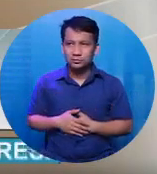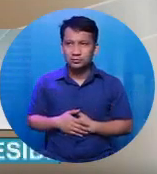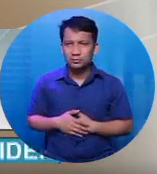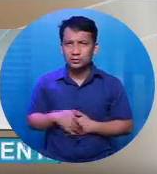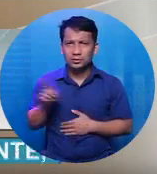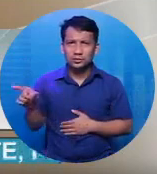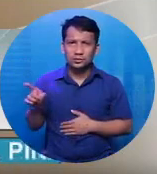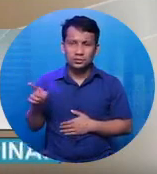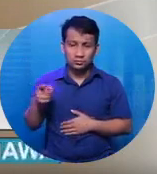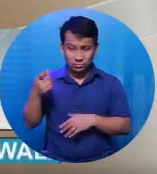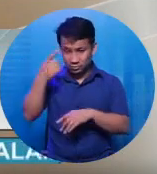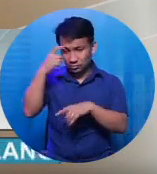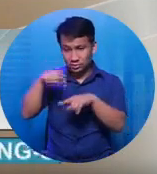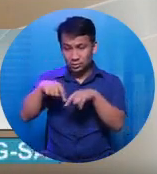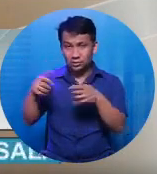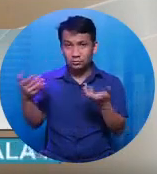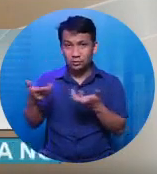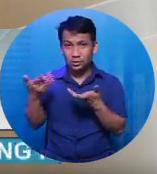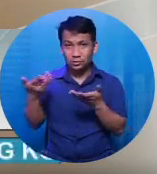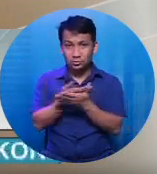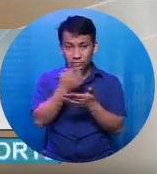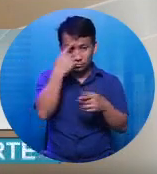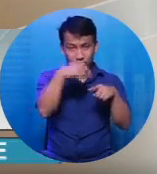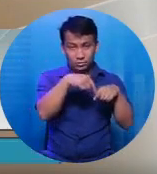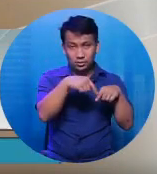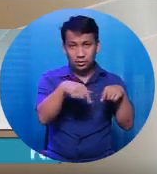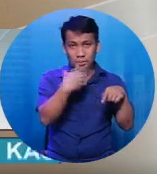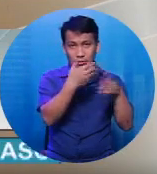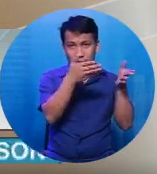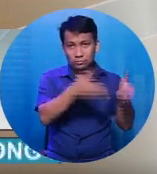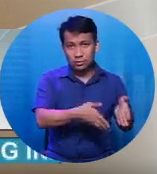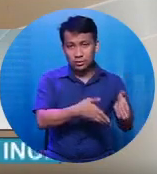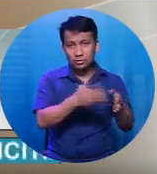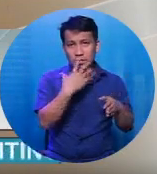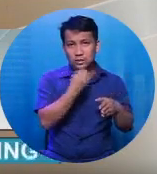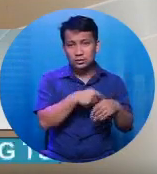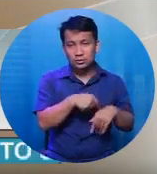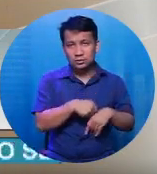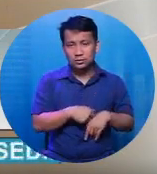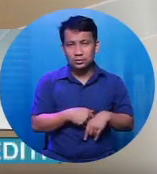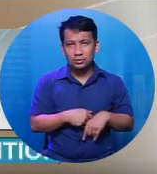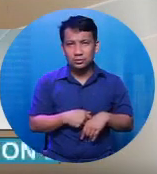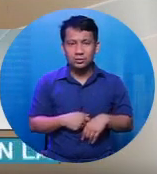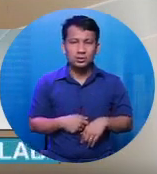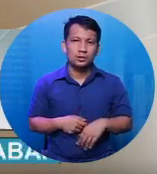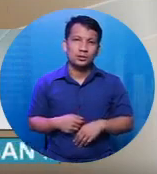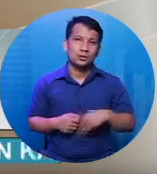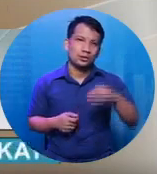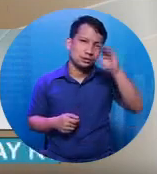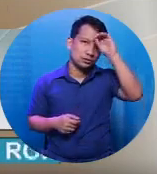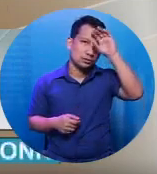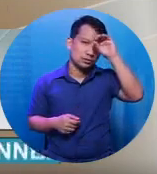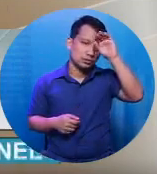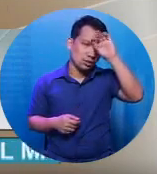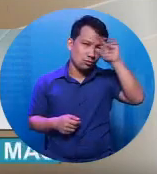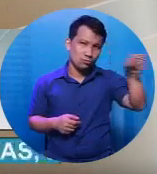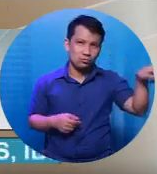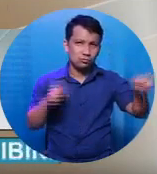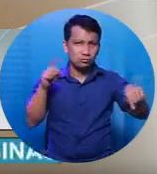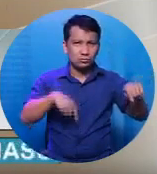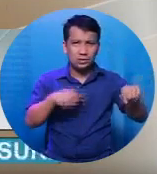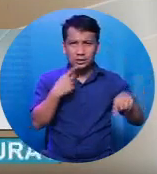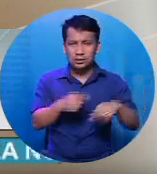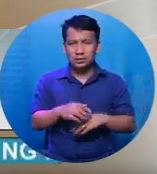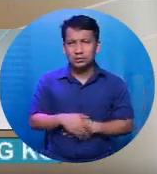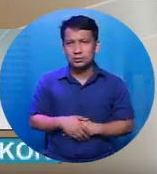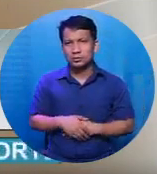Sino itong border na naging karelasyon mo, sir? Hindi po, sir. Borders po ng lola ko yun, pero wala kaming borders. Ano po